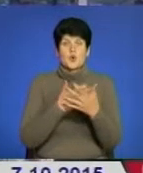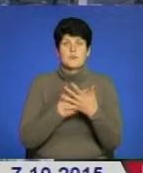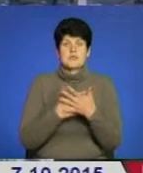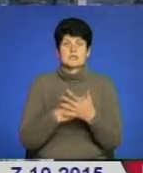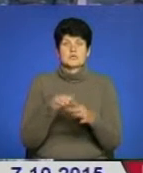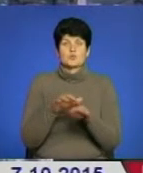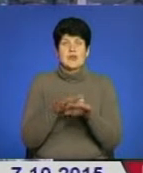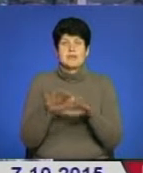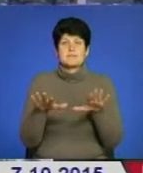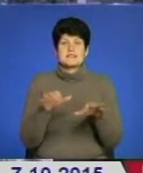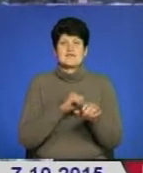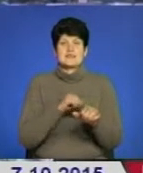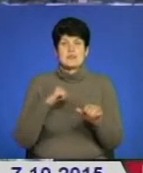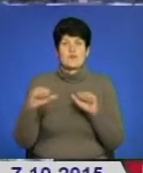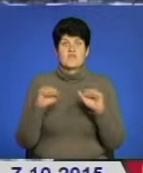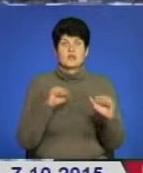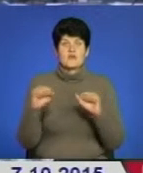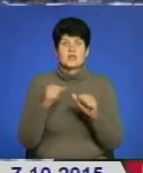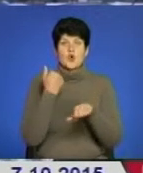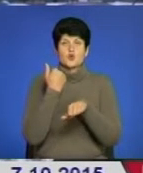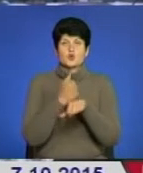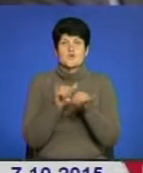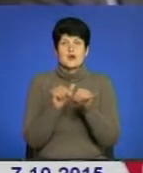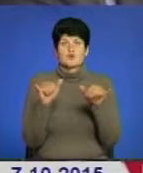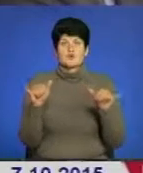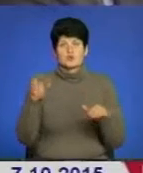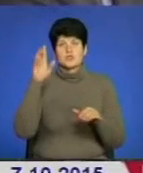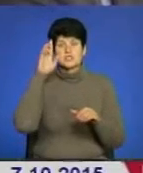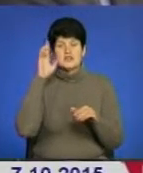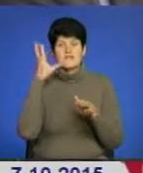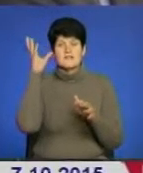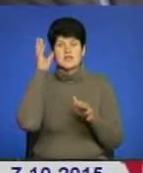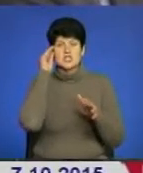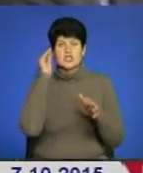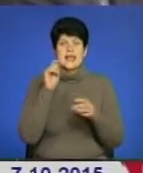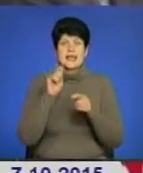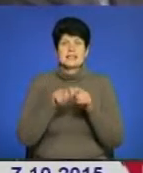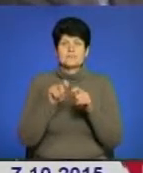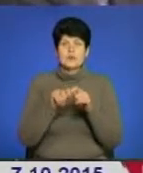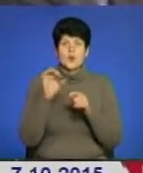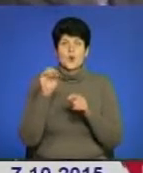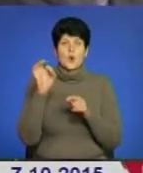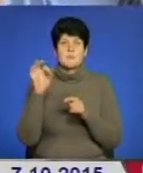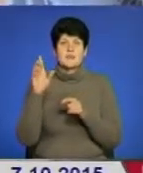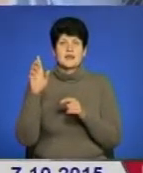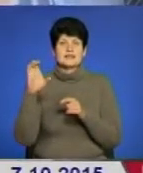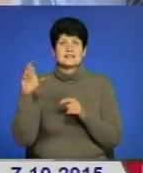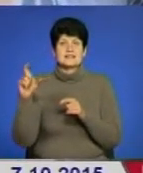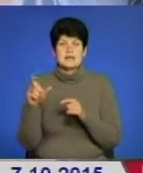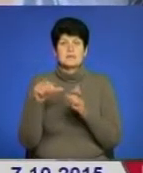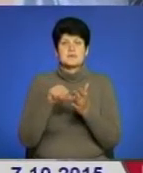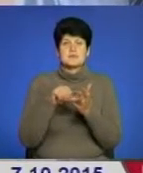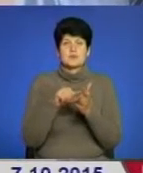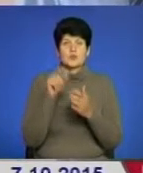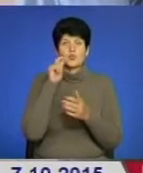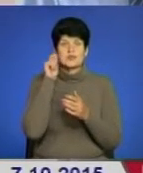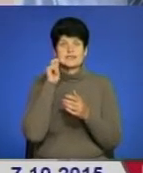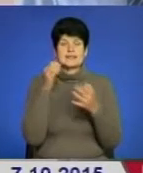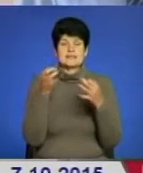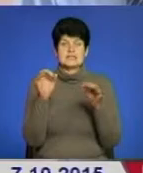місцеве самоврядування – основа розвитку держави, вважає експерт ОБСЄ та представник Українського незалежного